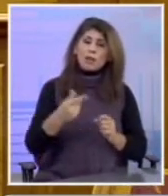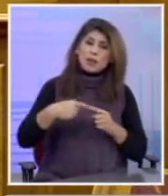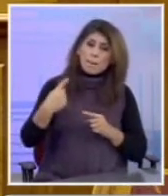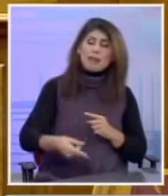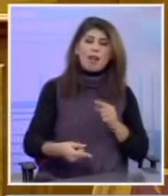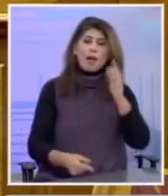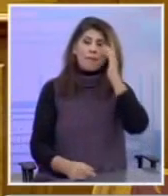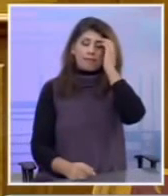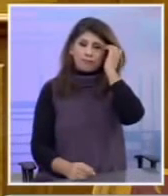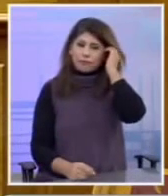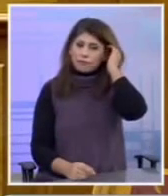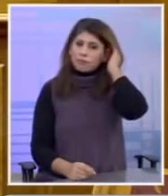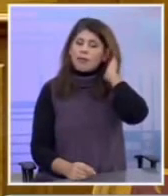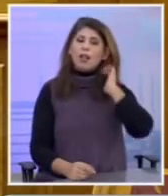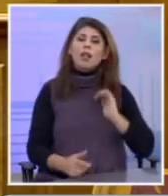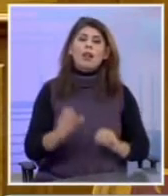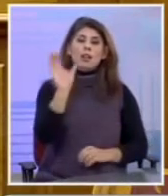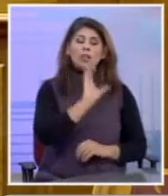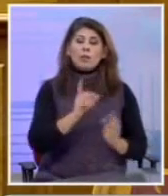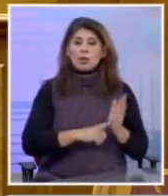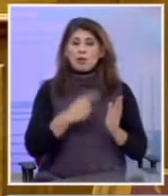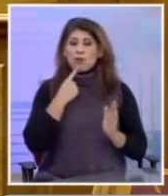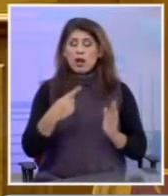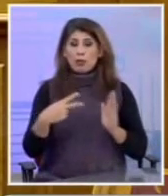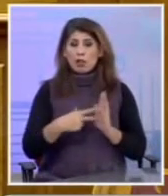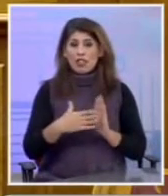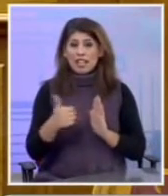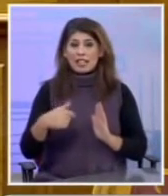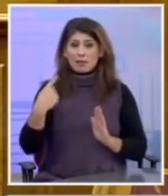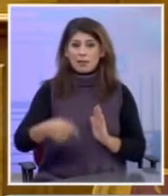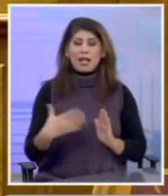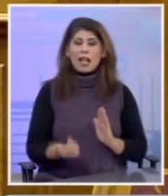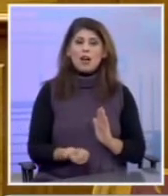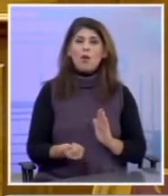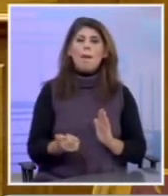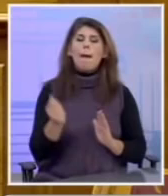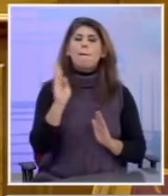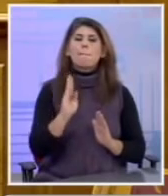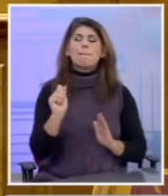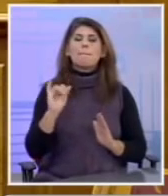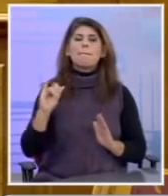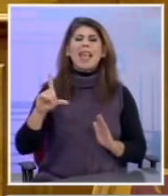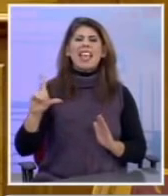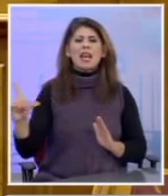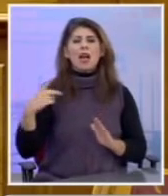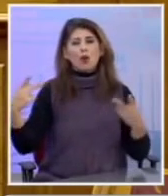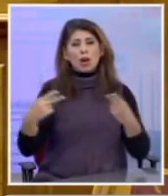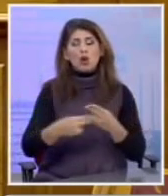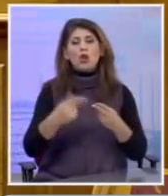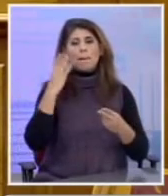την ευρωπαϊκή νομοθεσία που λέει ότι από το 16 και μετά έχουμε bail-in. Δηλαδή κούραμα και